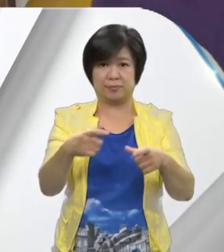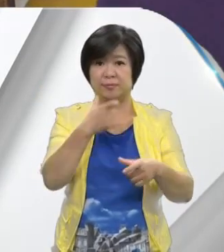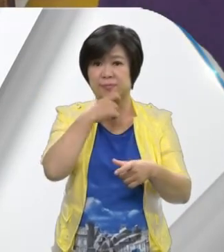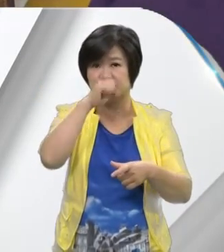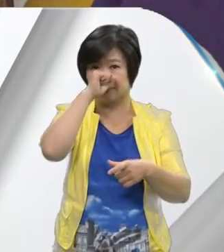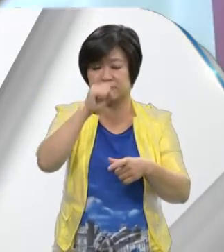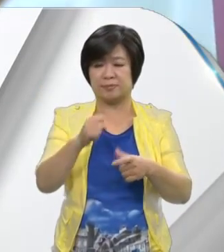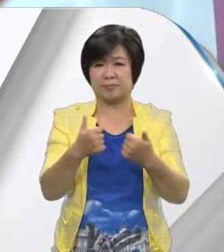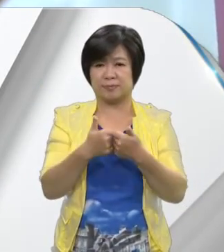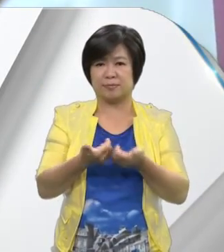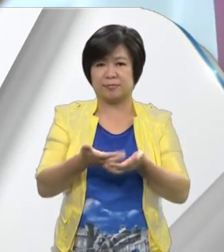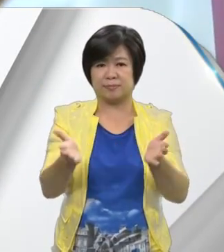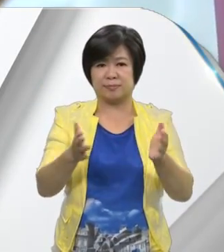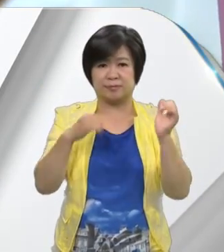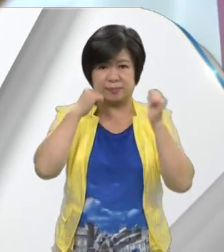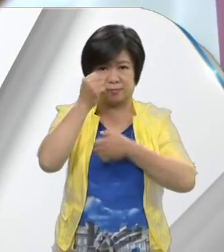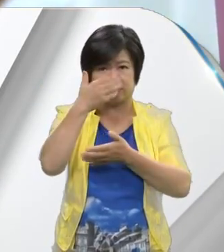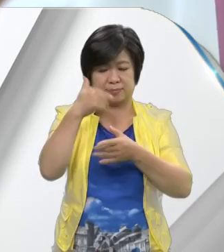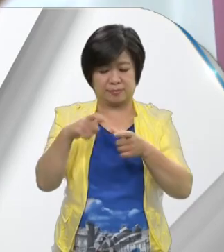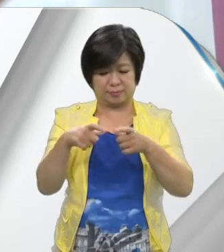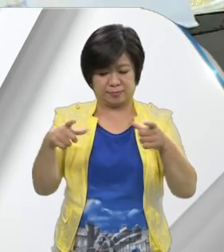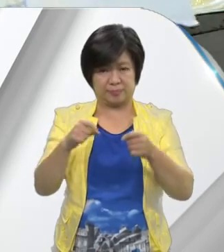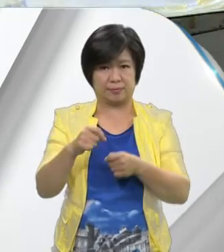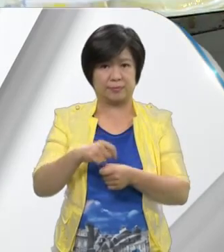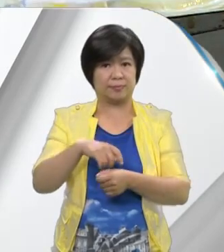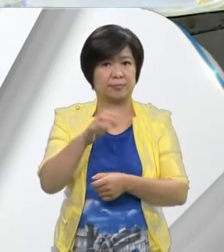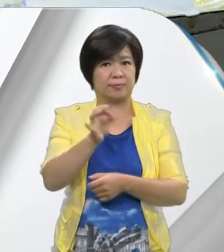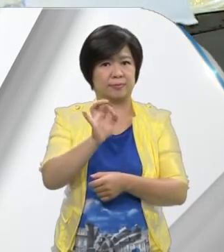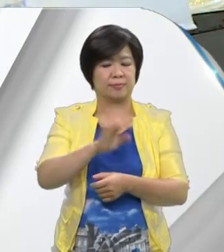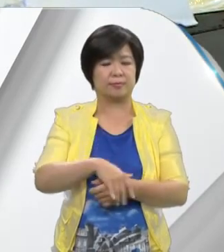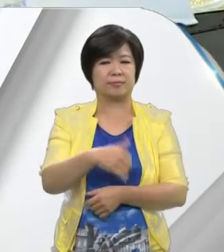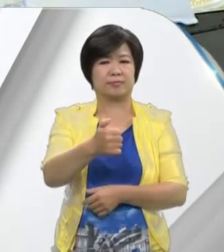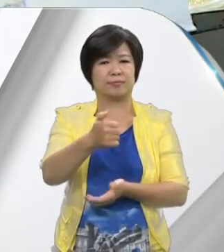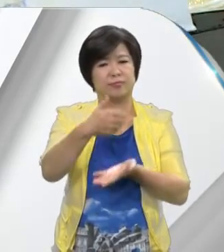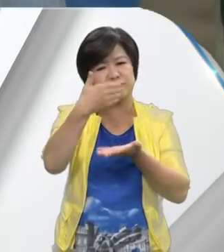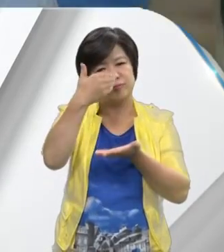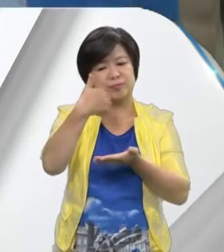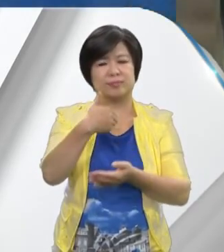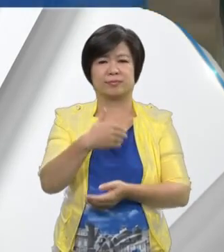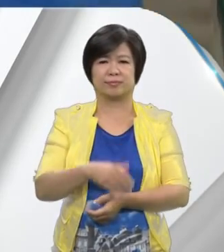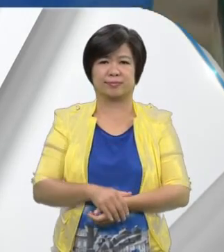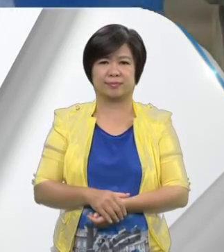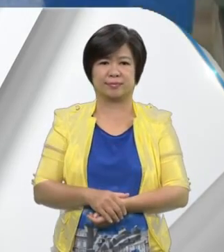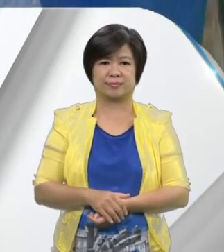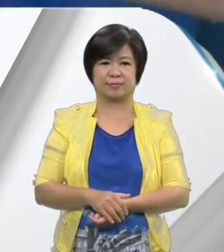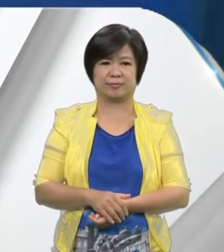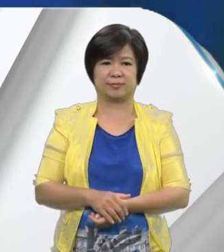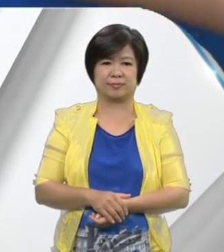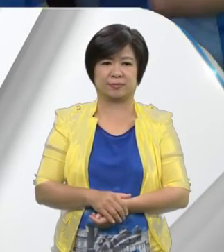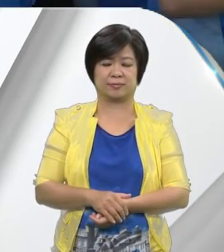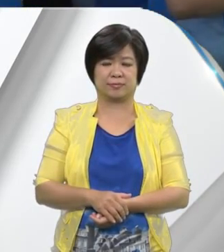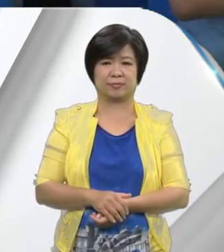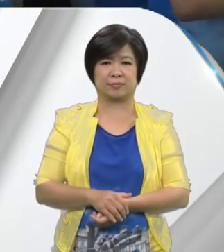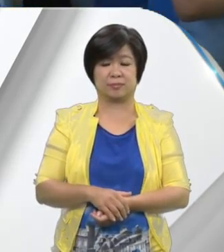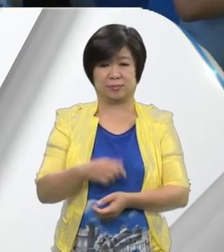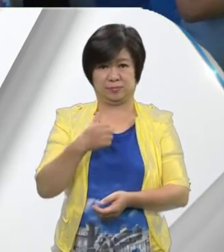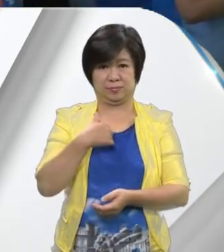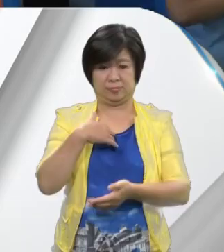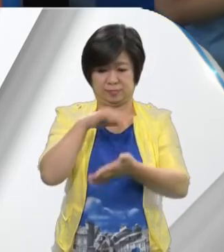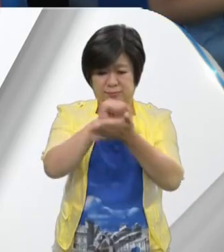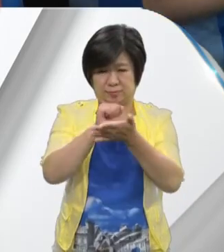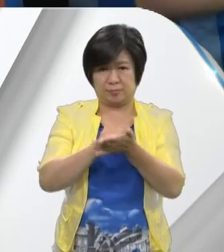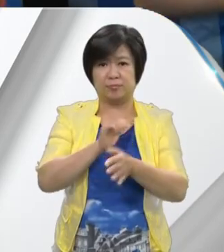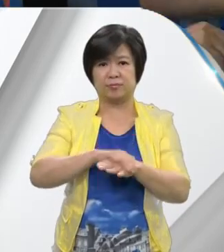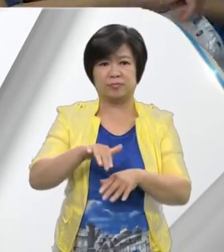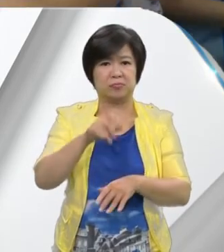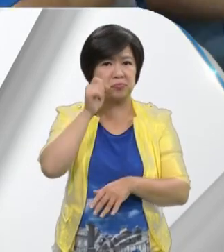幸福做酒卡，当然主要是免费式五十块的做酒。 结账方式就我们会登记在单子上面，